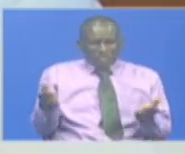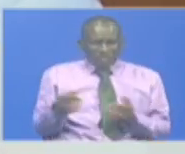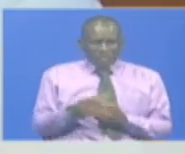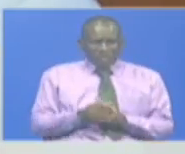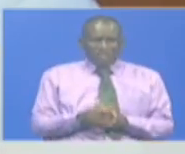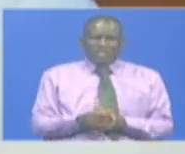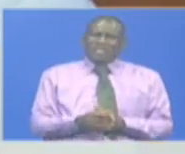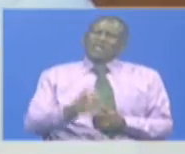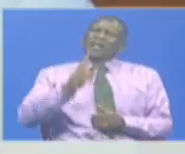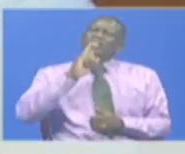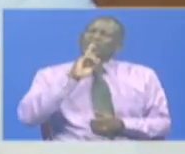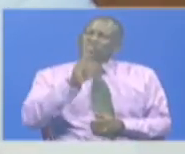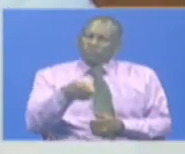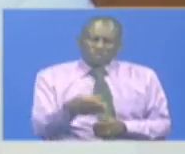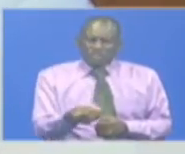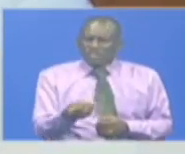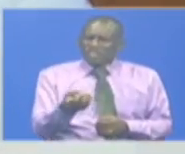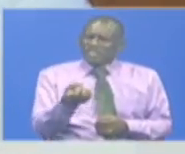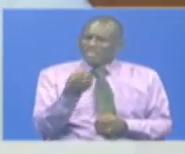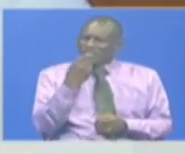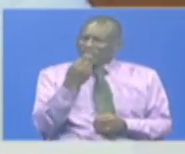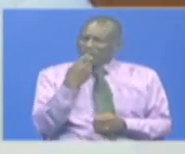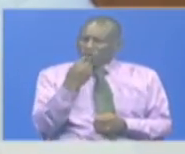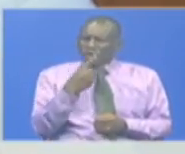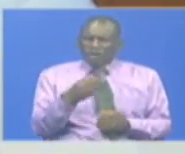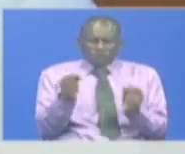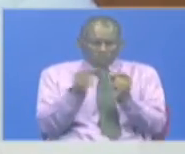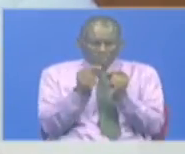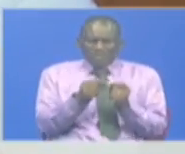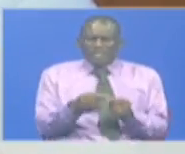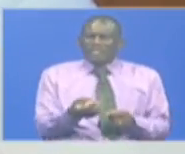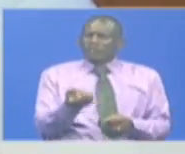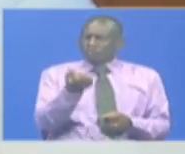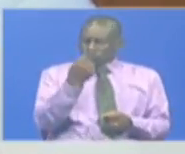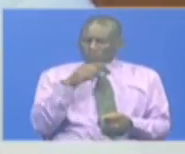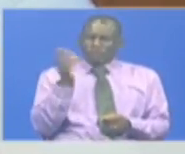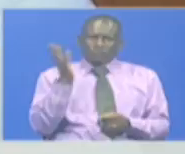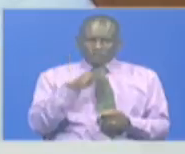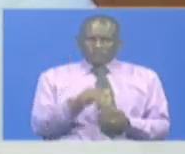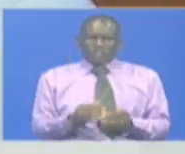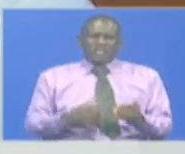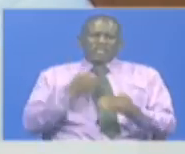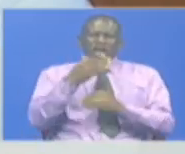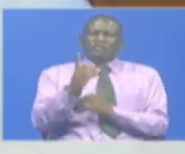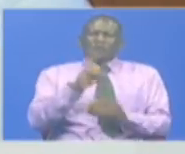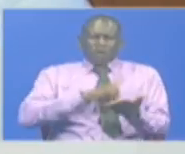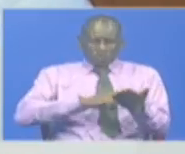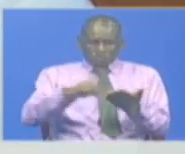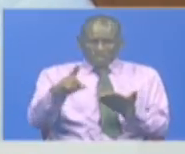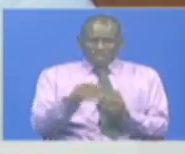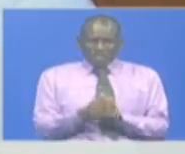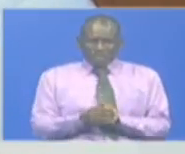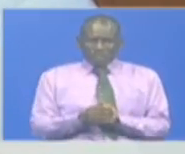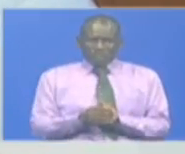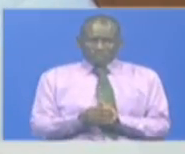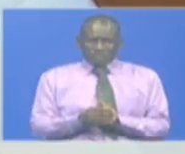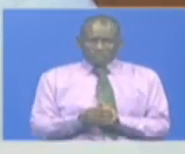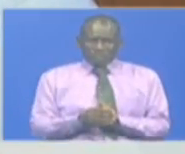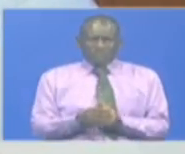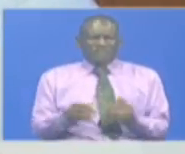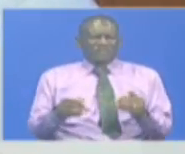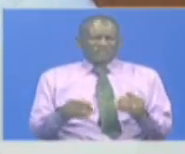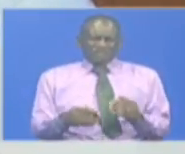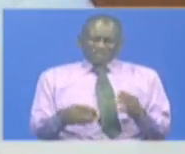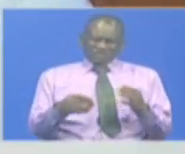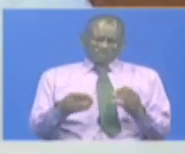Tukamwambia meza pain killer. Akameza. After almost 1 week, akaanza kuona